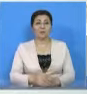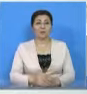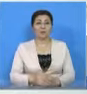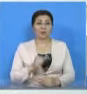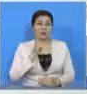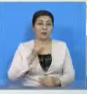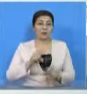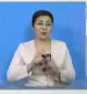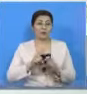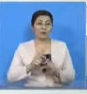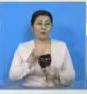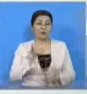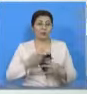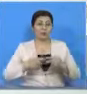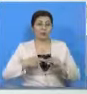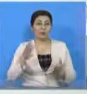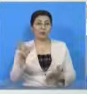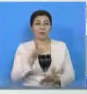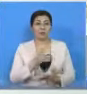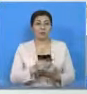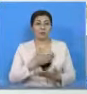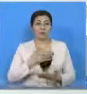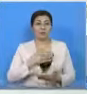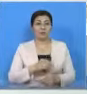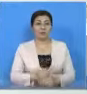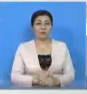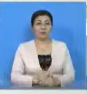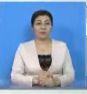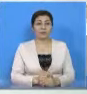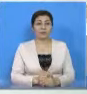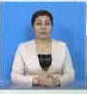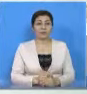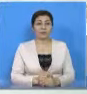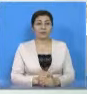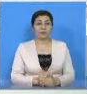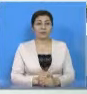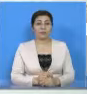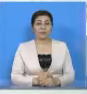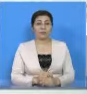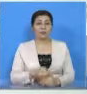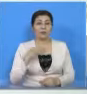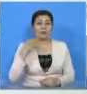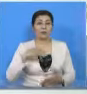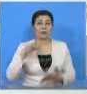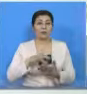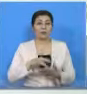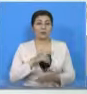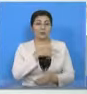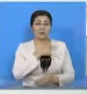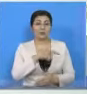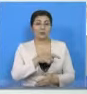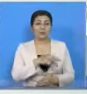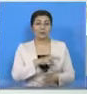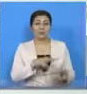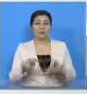лабораториялық құрылғылардың бәрі негізінен біз анализді алып осы Ақтөбе орталығындағы санитарлық сараптан